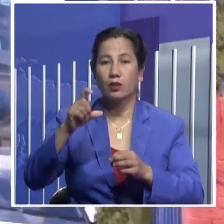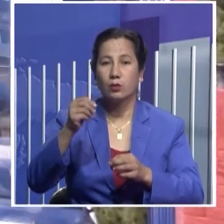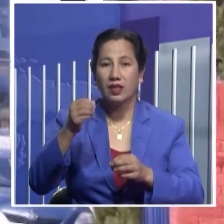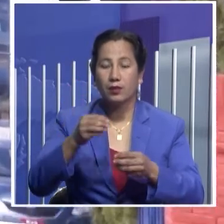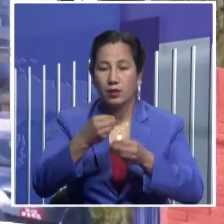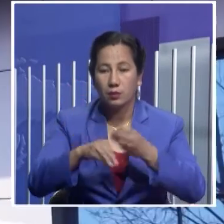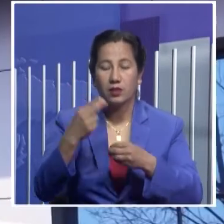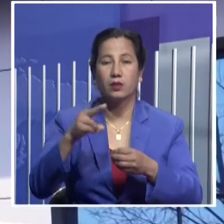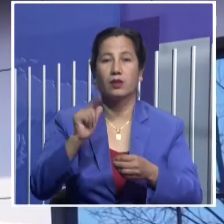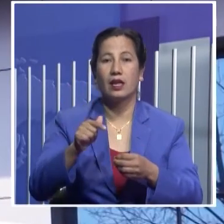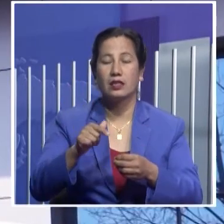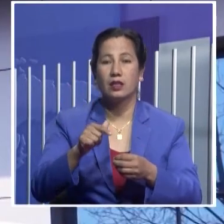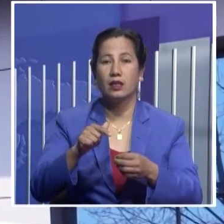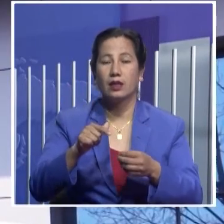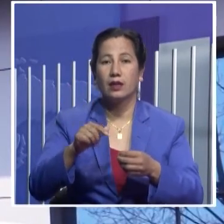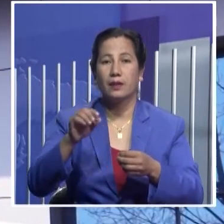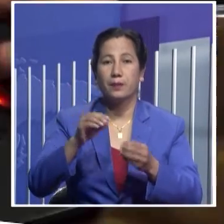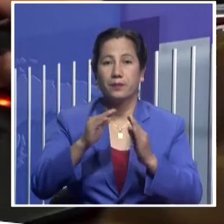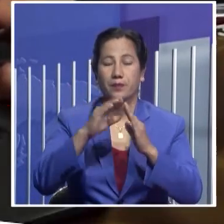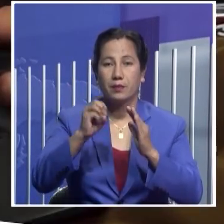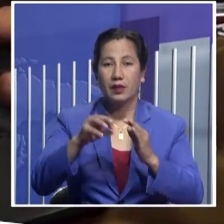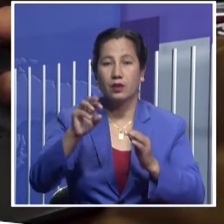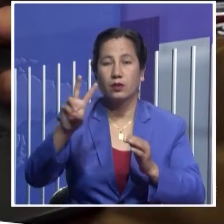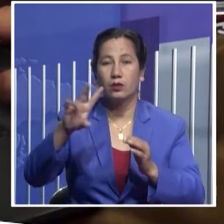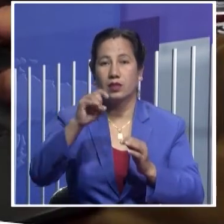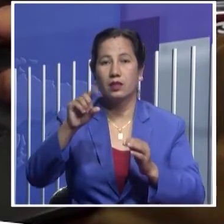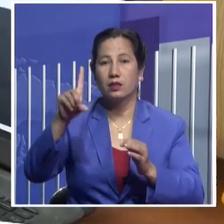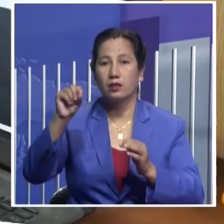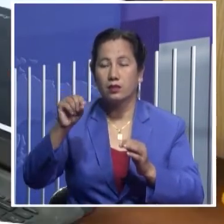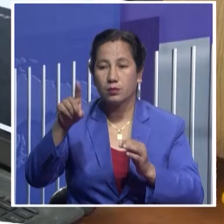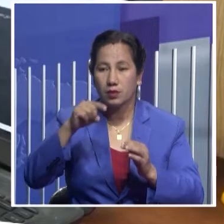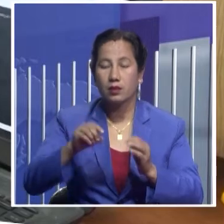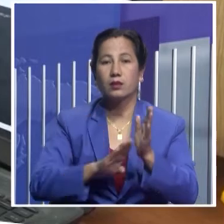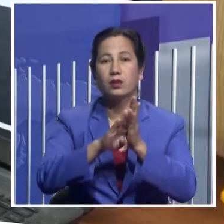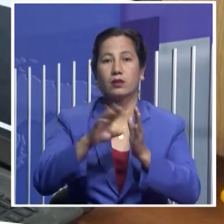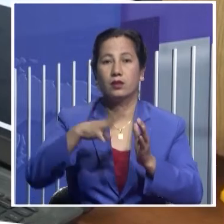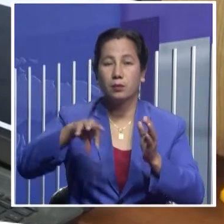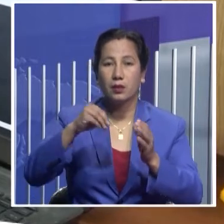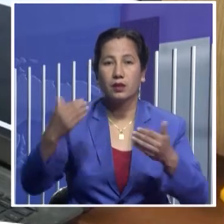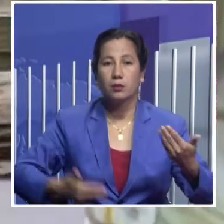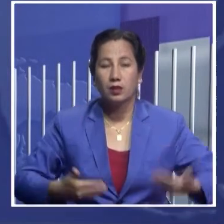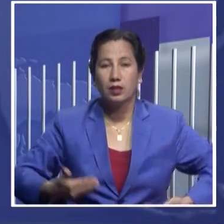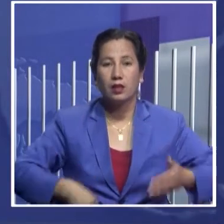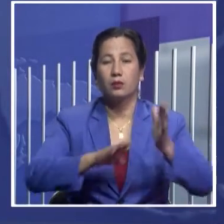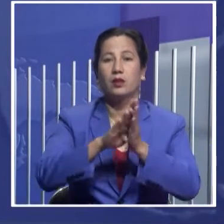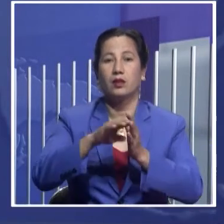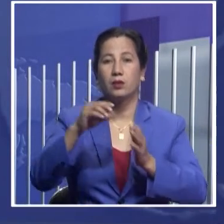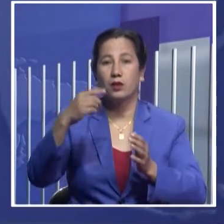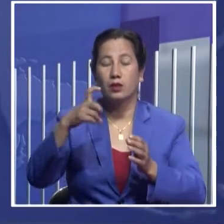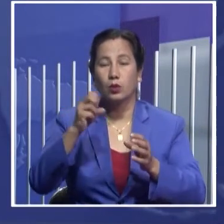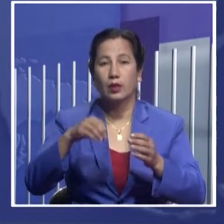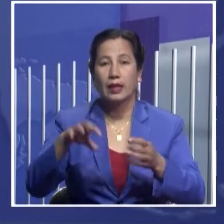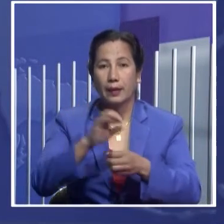छ। आज ग्रिन डेभलपमेन्ट बैङ्कको सेयर 10% बढेको छ। समग्र बजार बढे पनि गोर्खाज फाइनान्सको